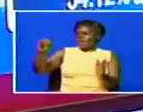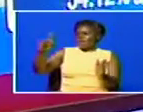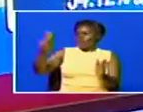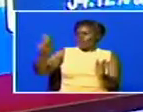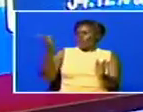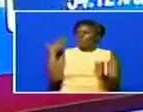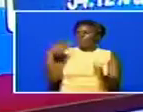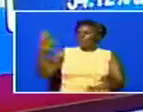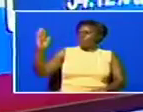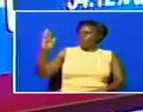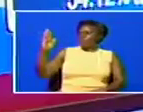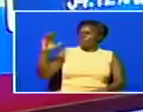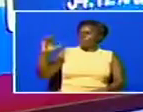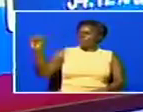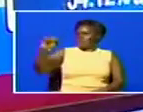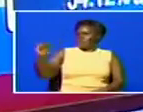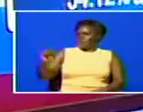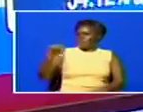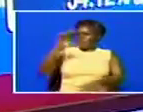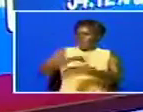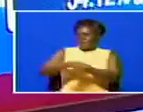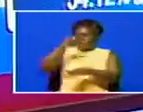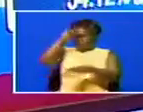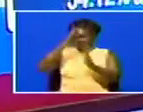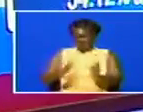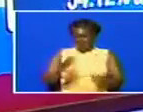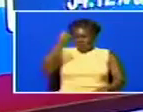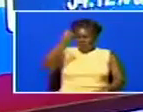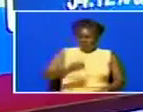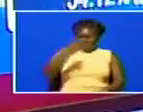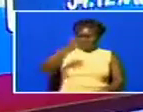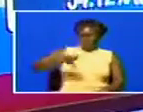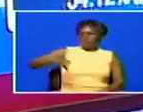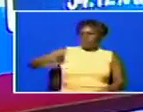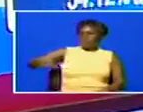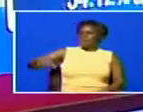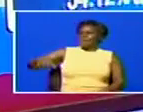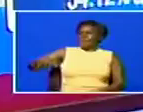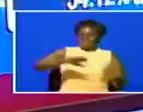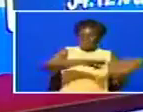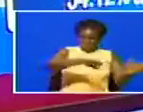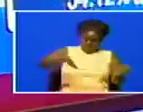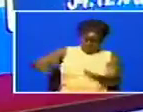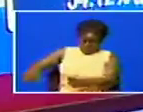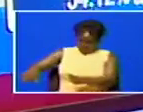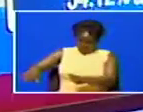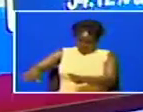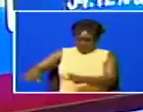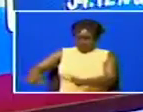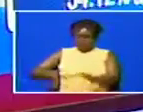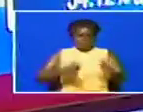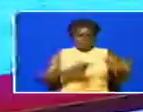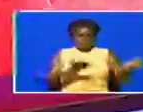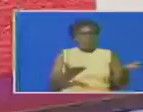wa usalama huenda ndiye ameibuka mshindi kwenye kinyang'anyiro cha ugavana katika kaunti ya Kajiado. Kutoka Kajiado tufululize hadi